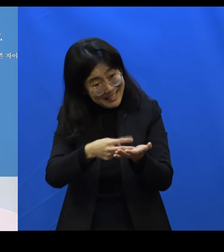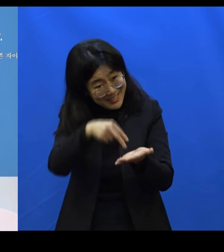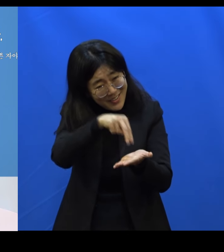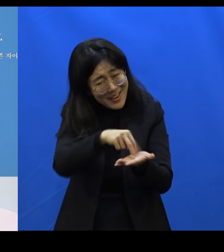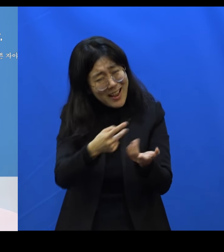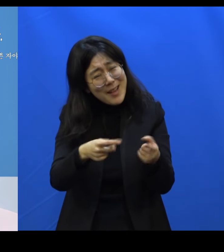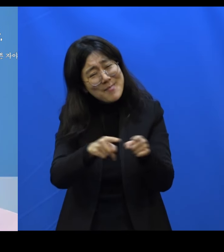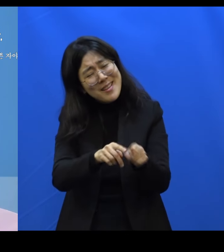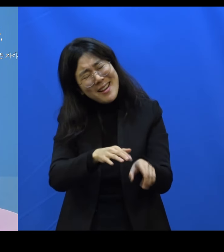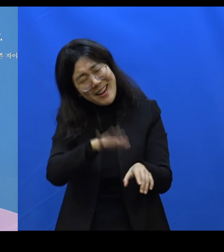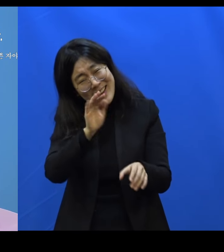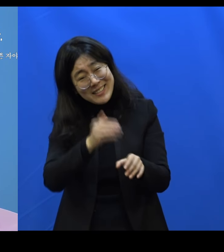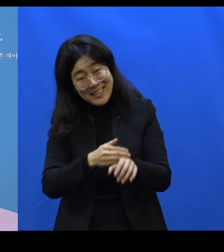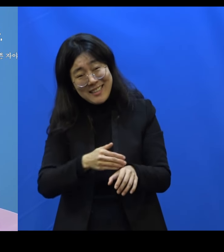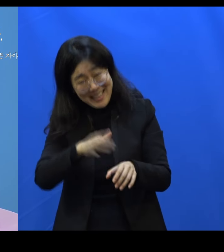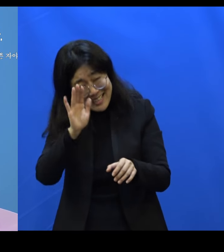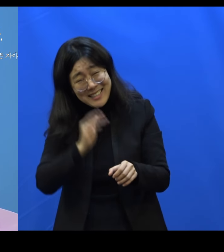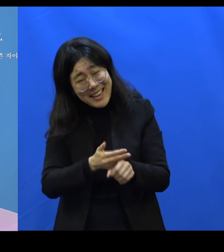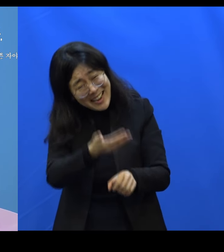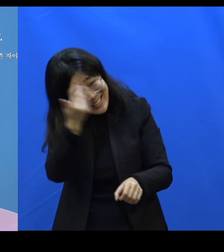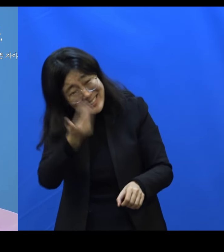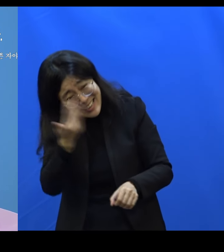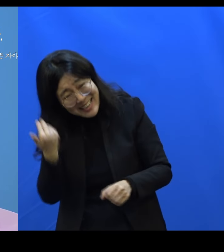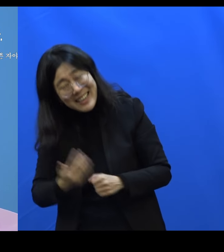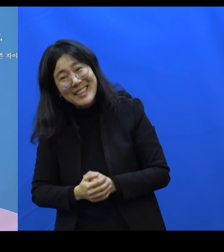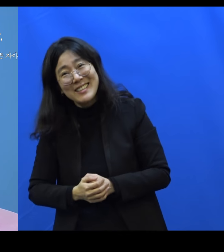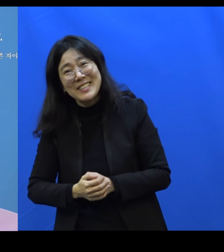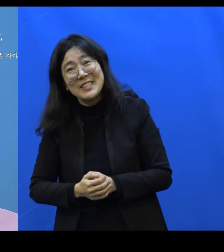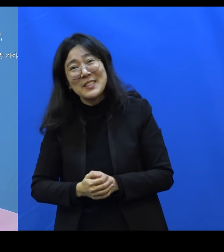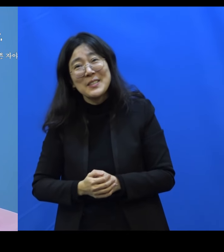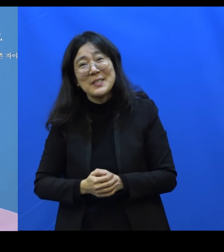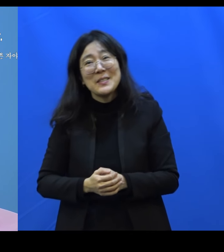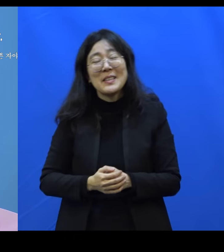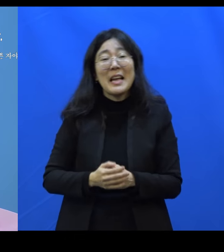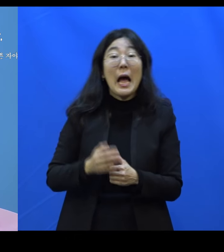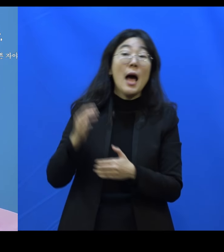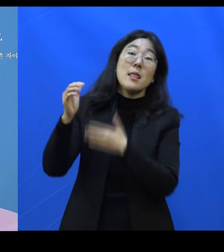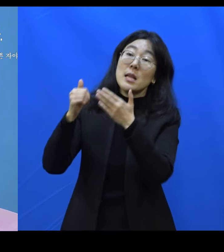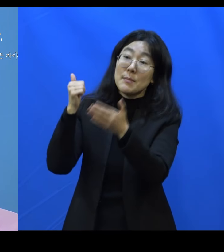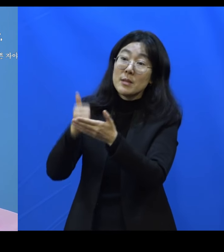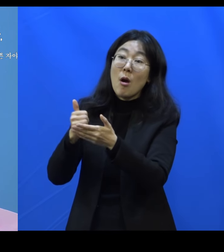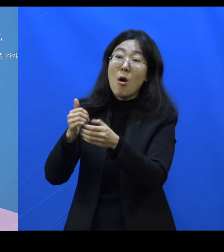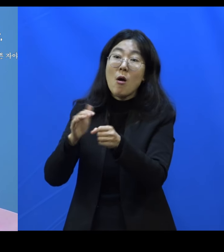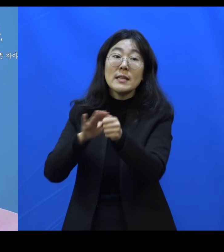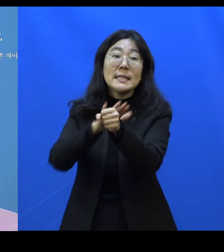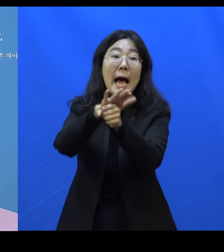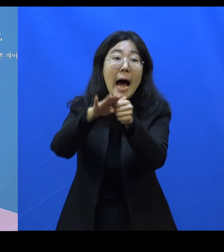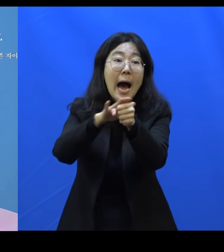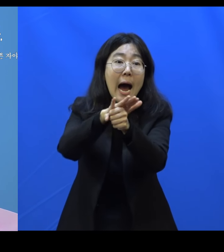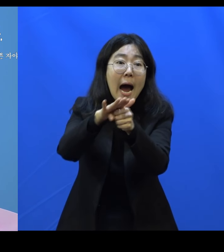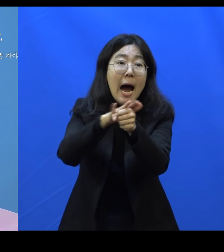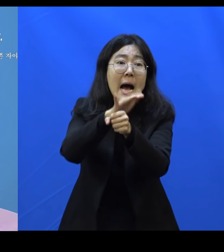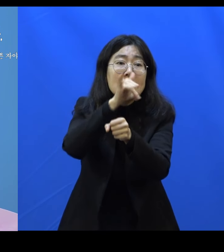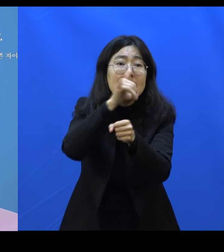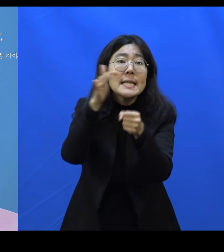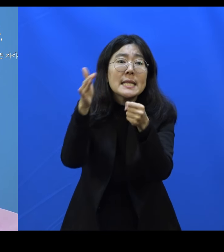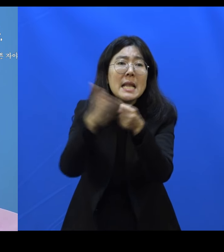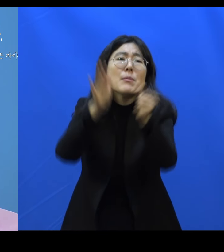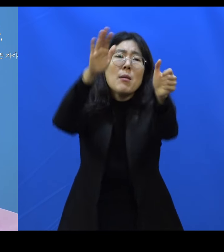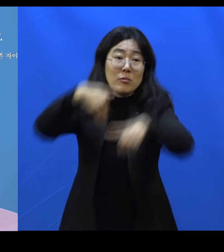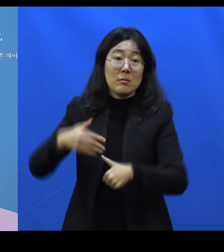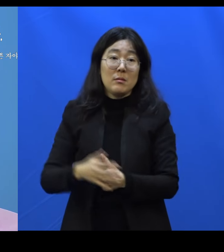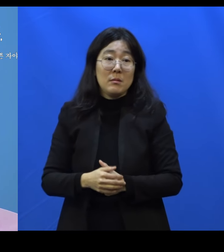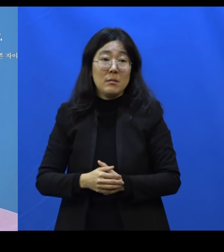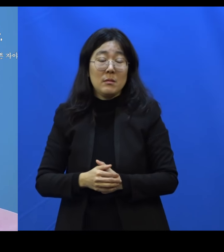우리는 하나님의 사랑을 의심하지 않습니다. 부르심이 사랑의 또 다른 사인입니다. 사랑하시기 때문에 불러내십니다. 주님이